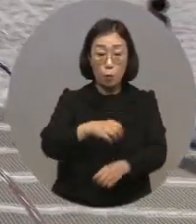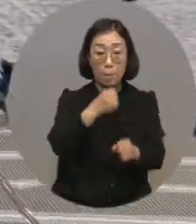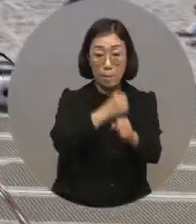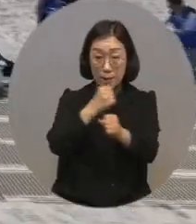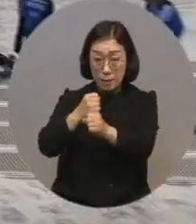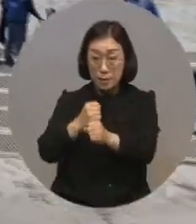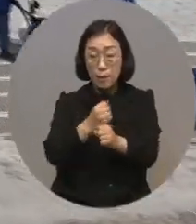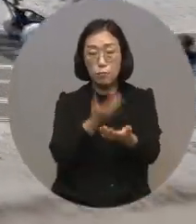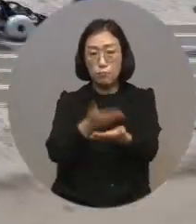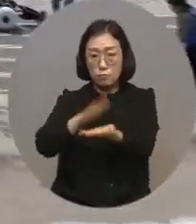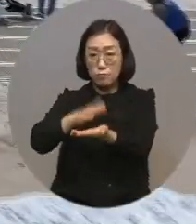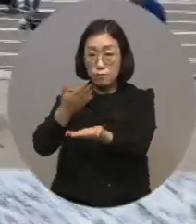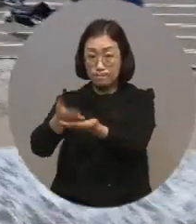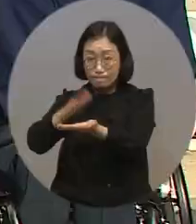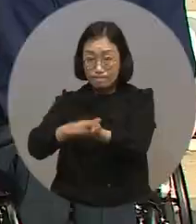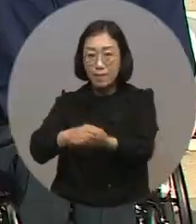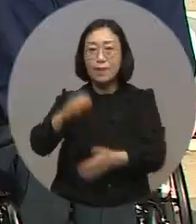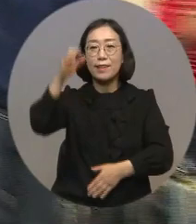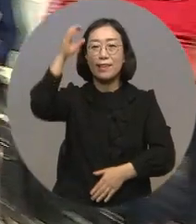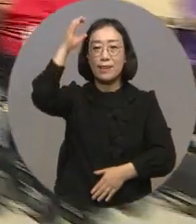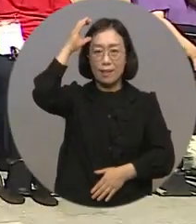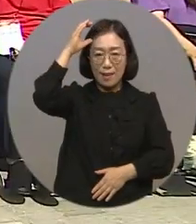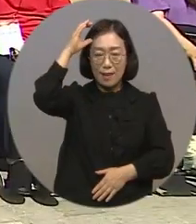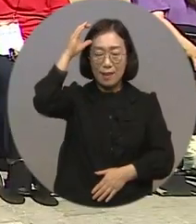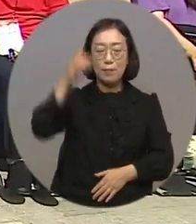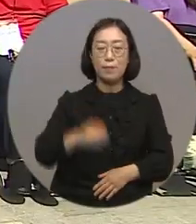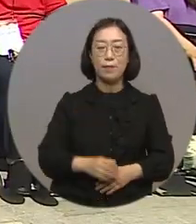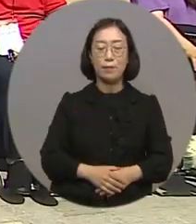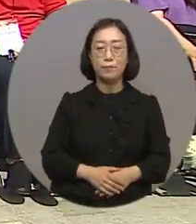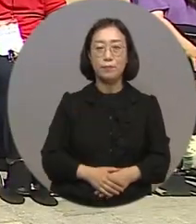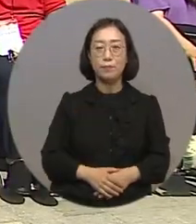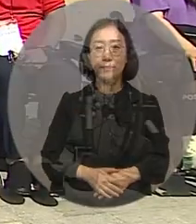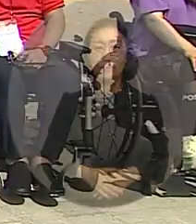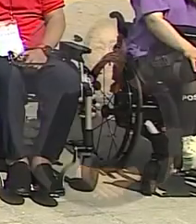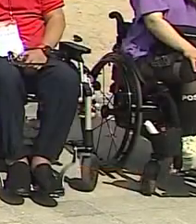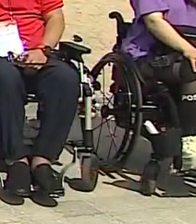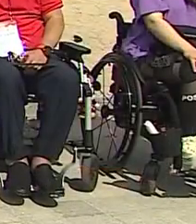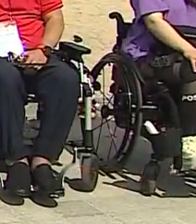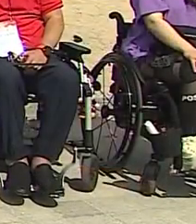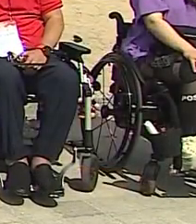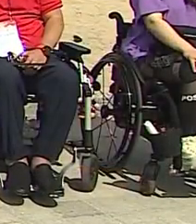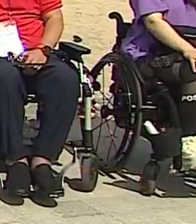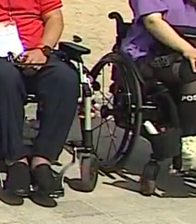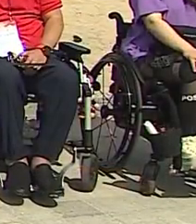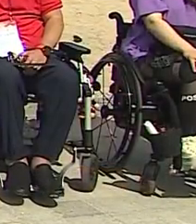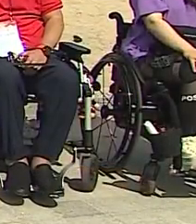여행지가 많아지기를 기대합니다. 복지TV 뉴스 정유정입니다.